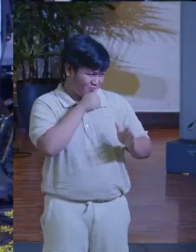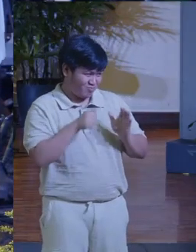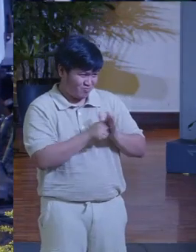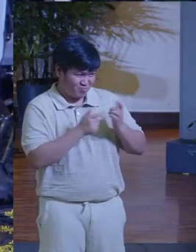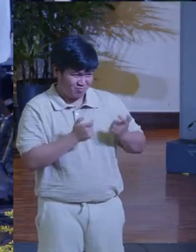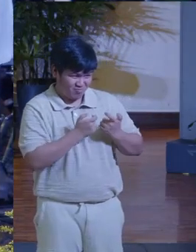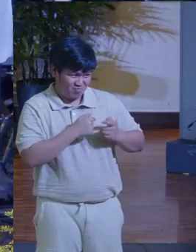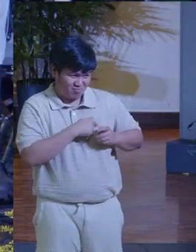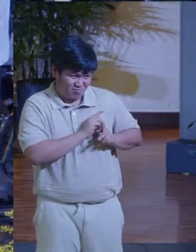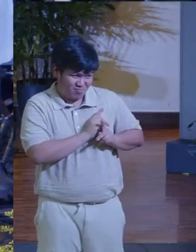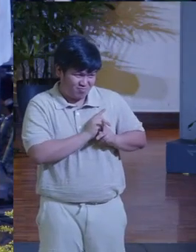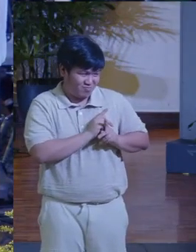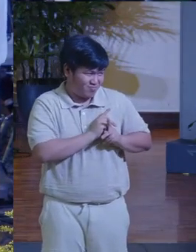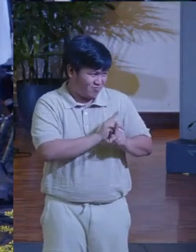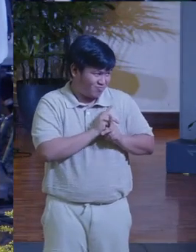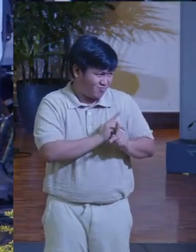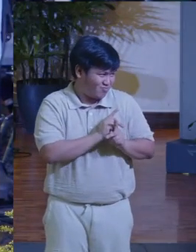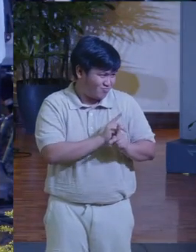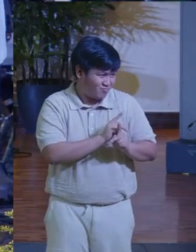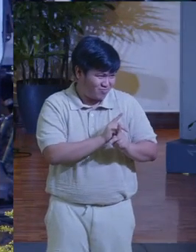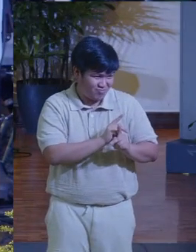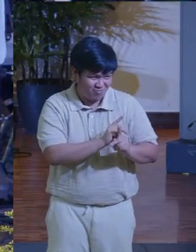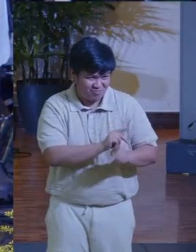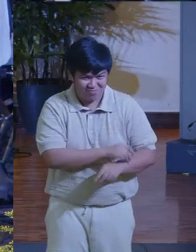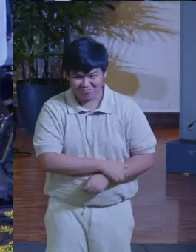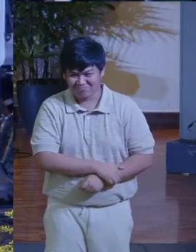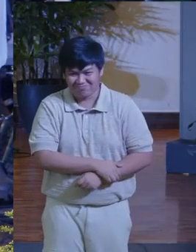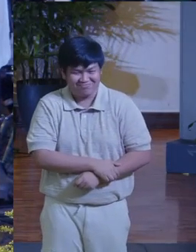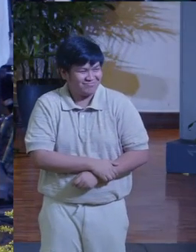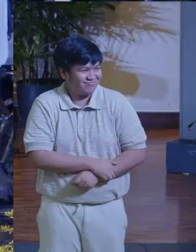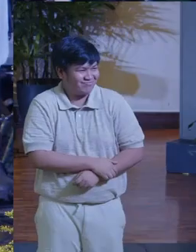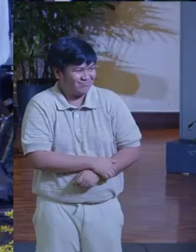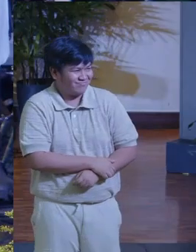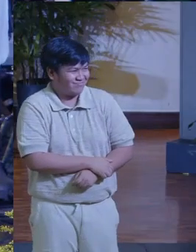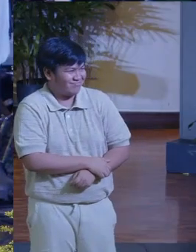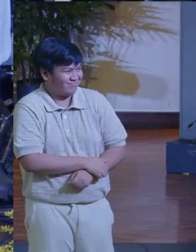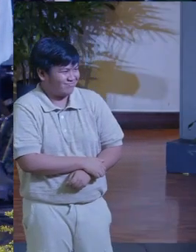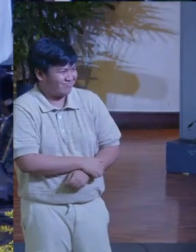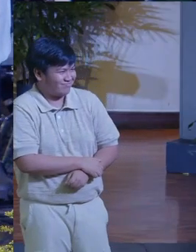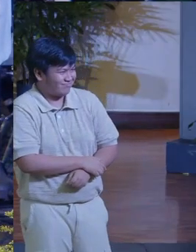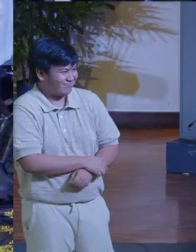O isinisingit nyo pa rin yung sarili ninyo manaka-naka?